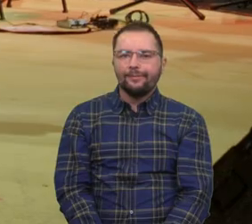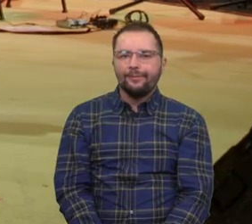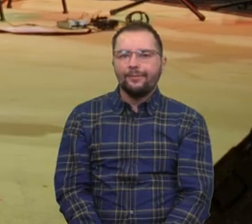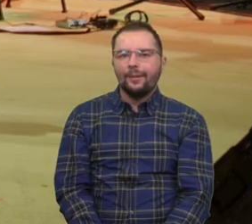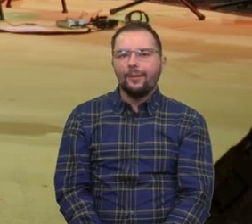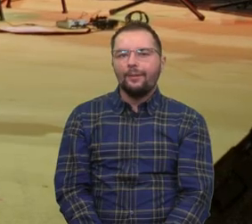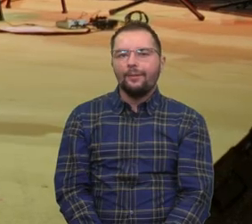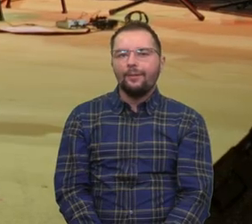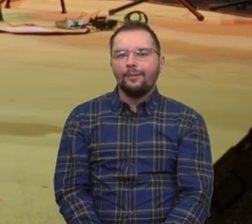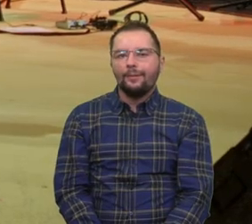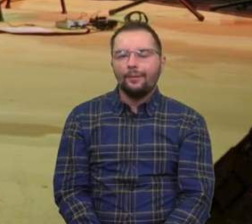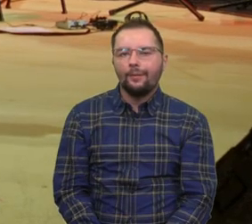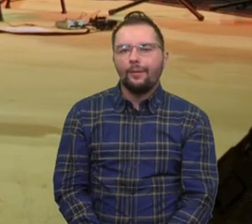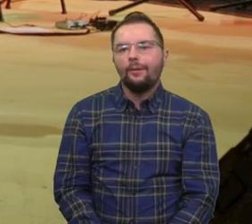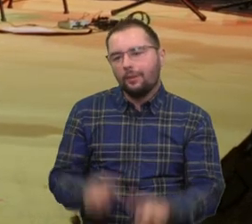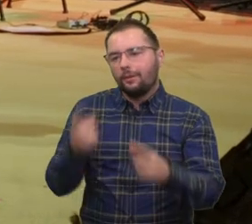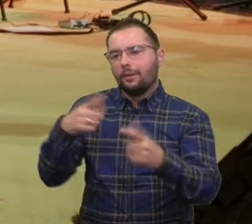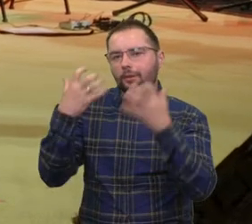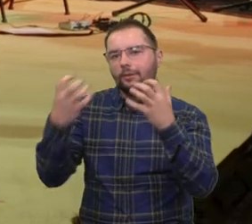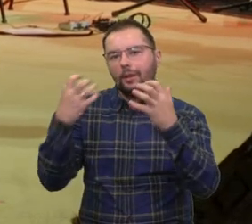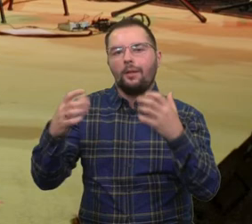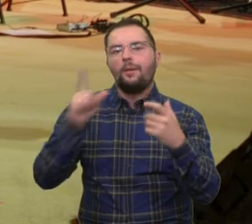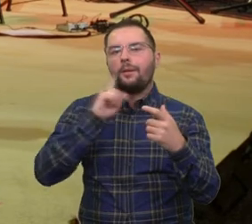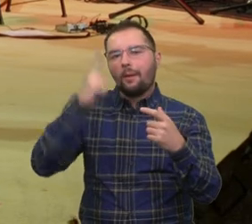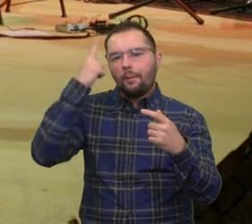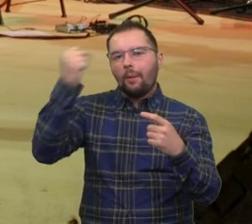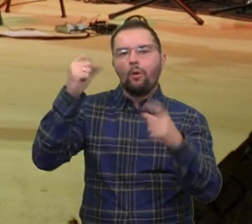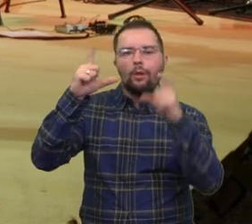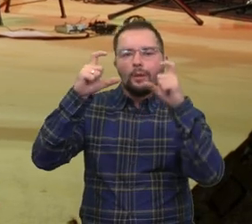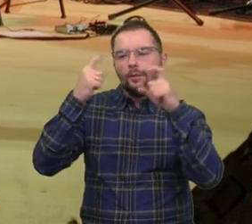Na pewno będziecie chcieli je mieć, więc jeszcze chwila.